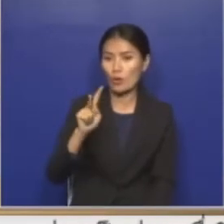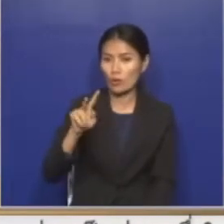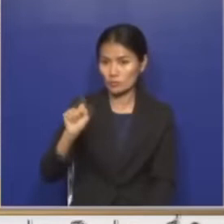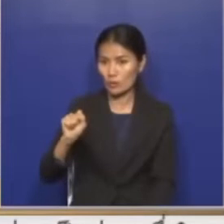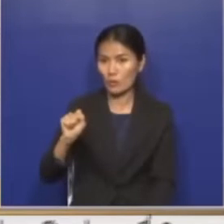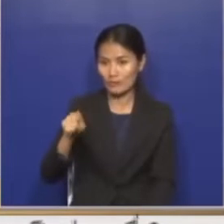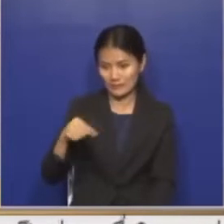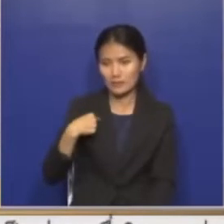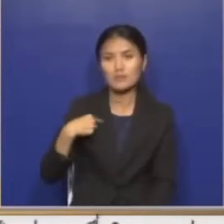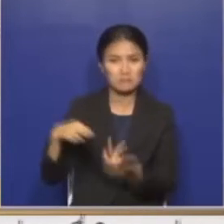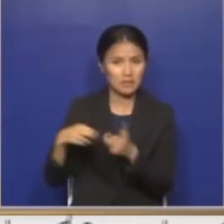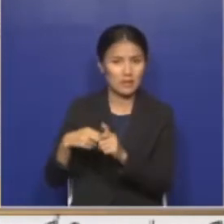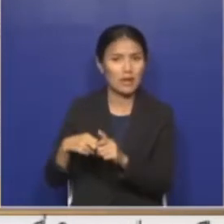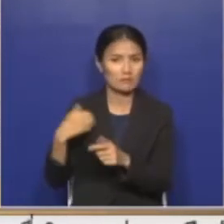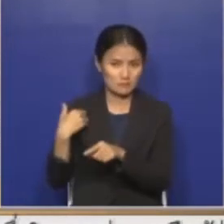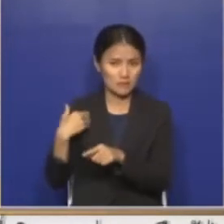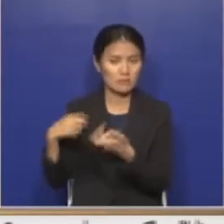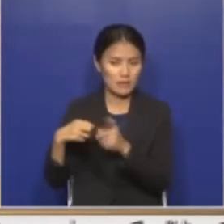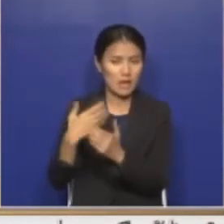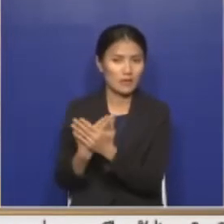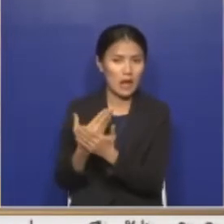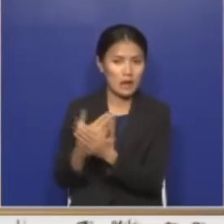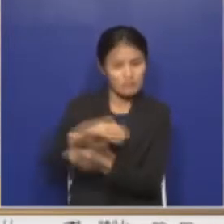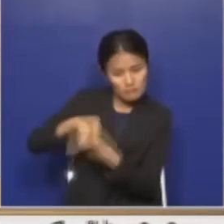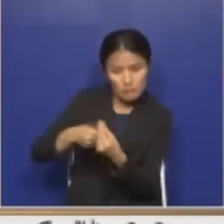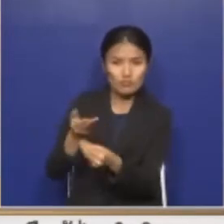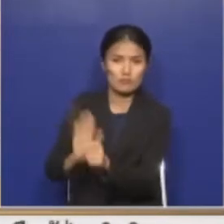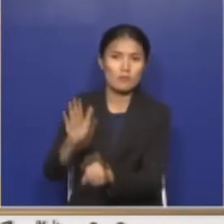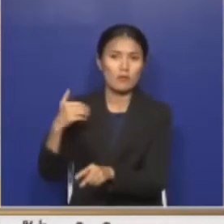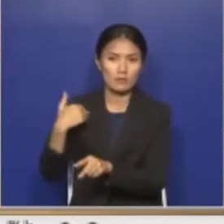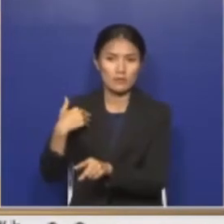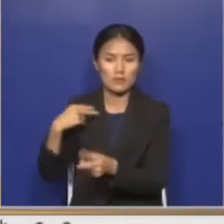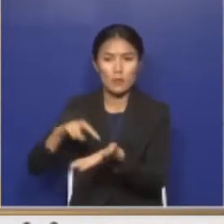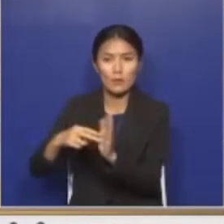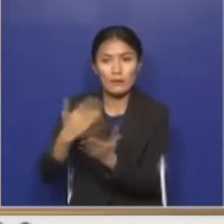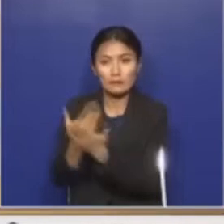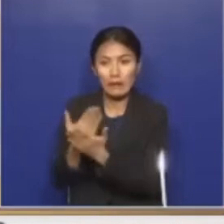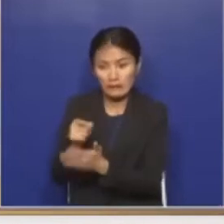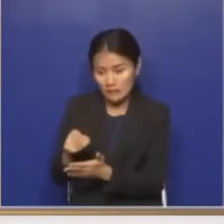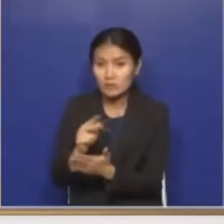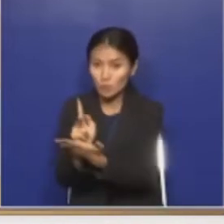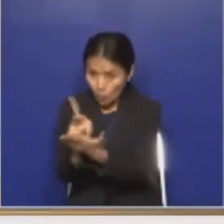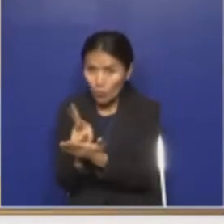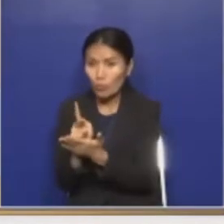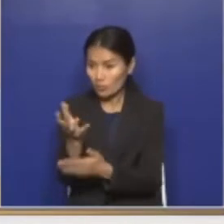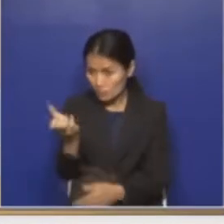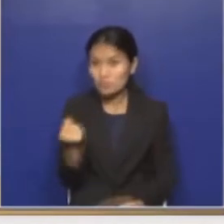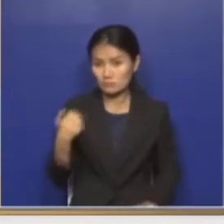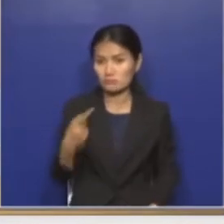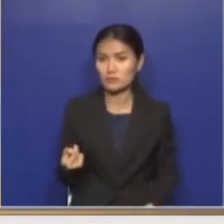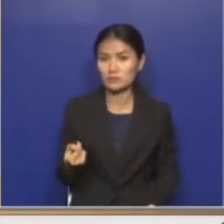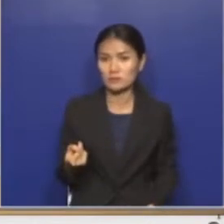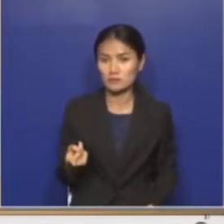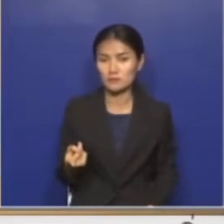นะครับแล้วก็จะเป็นปัญหาทำให้องค์กรเนี่ยนะครับเป็นหนี้เพิ่มขึ้นมาอีก 2พันล้านแล้วขณะเดียวกันเนี่ย